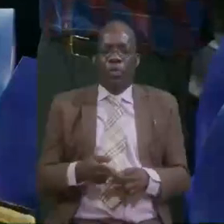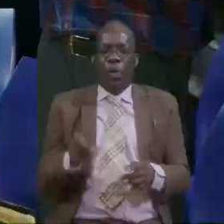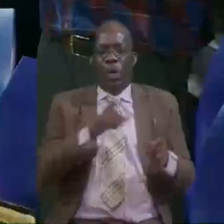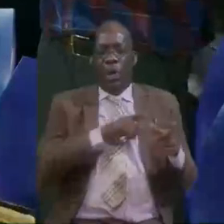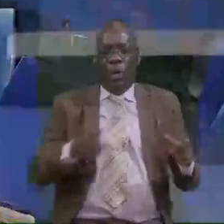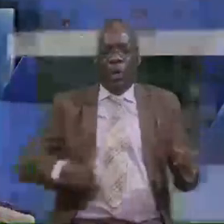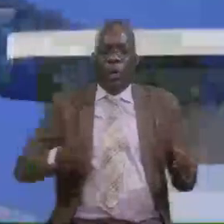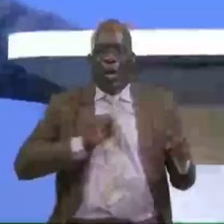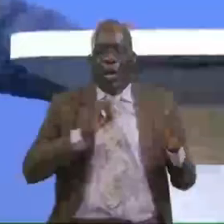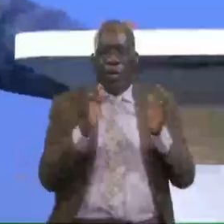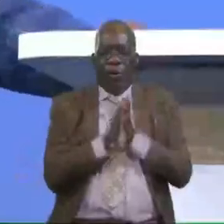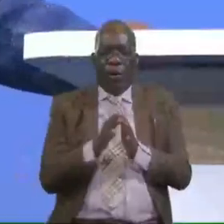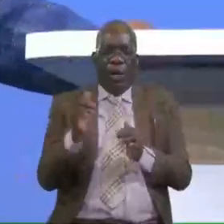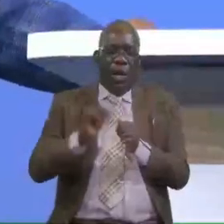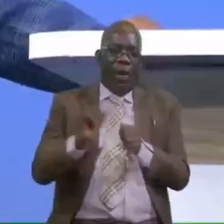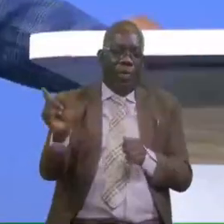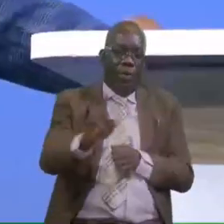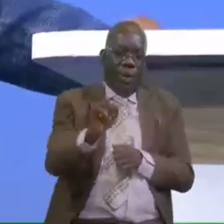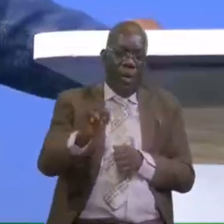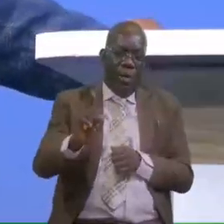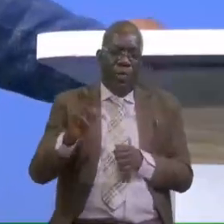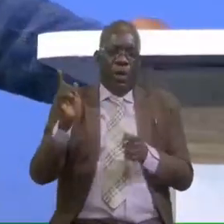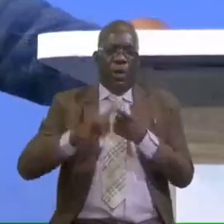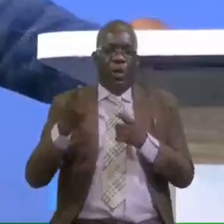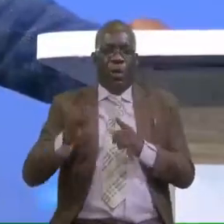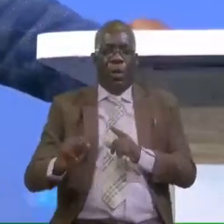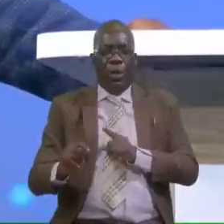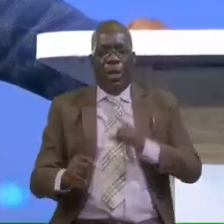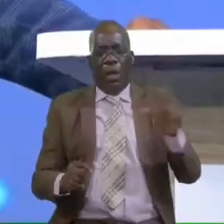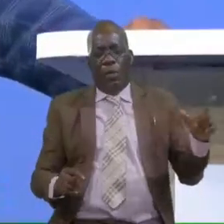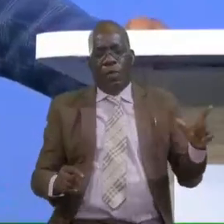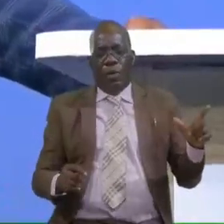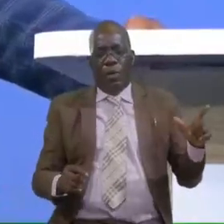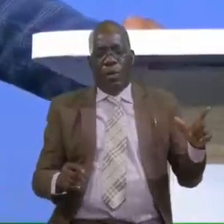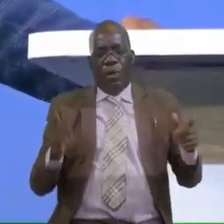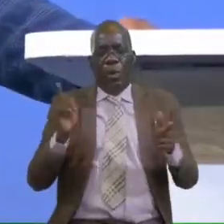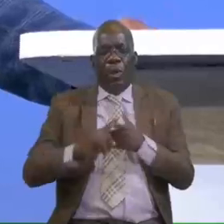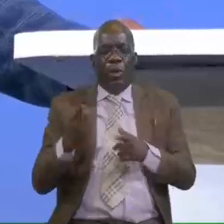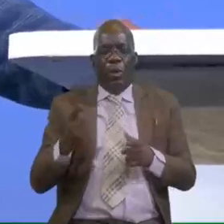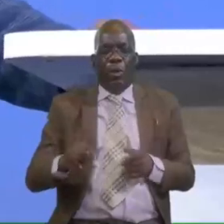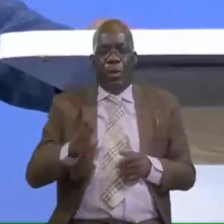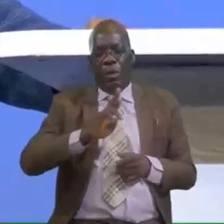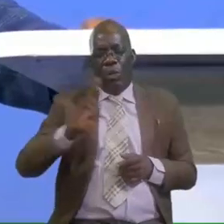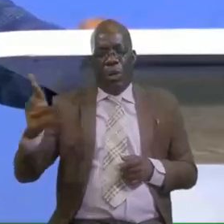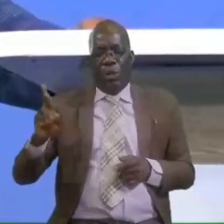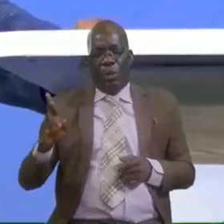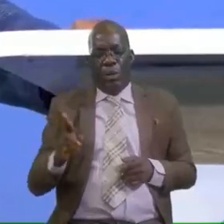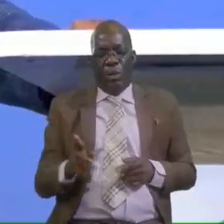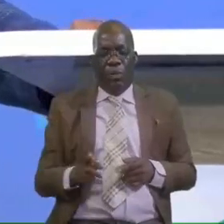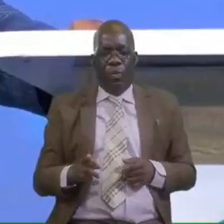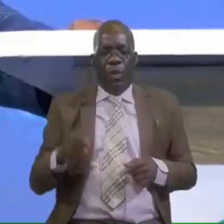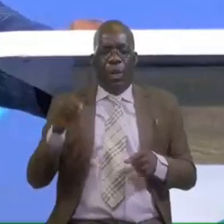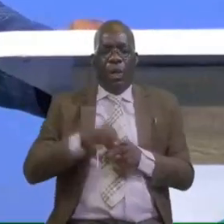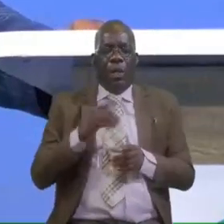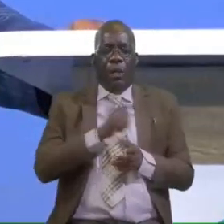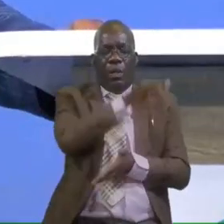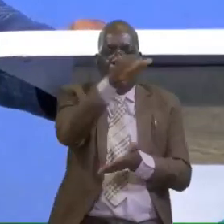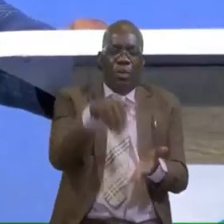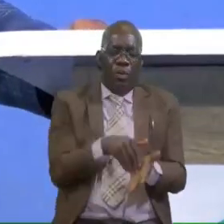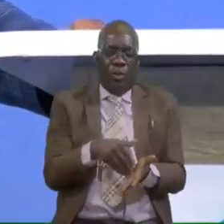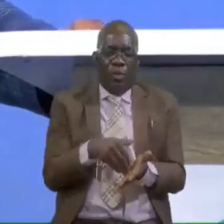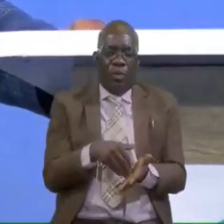Seigneur, je prie. Partout. À gauche. À droite. Au milieu.